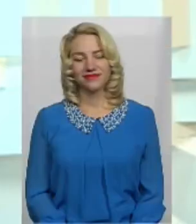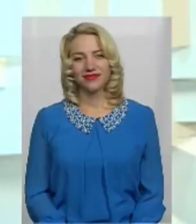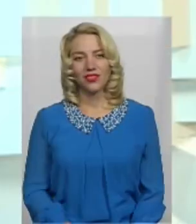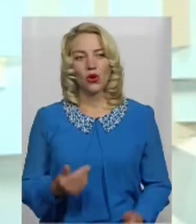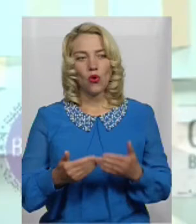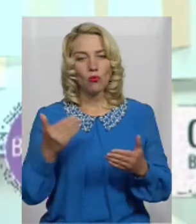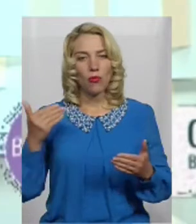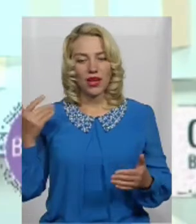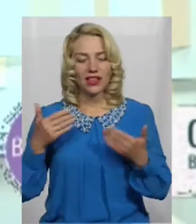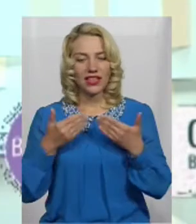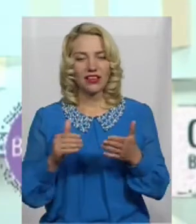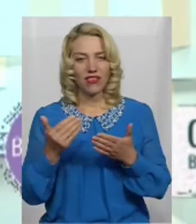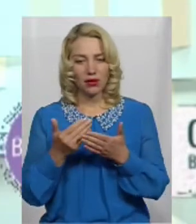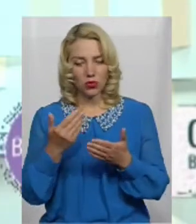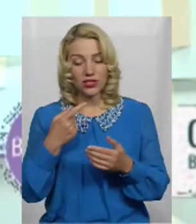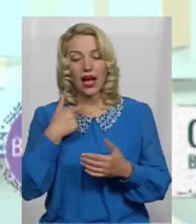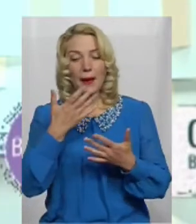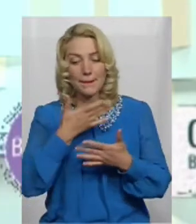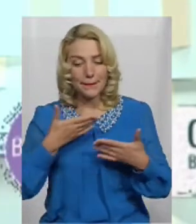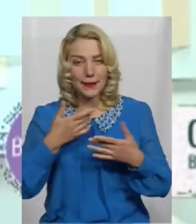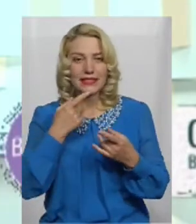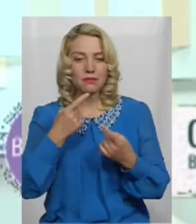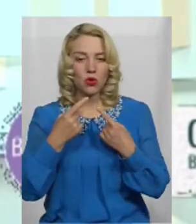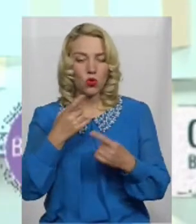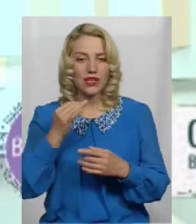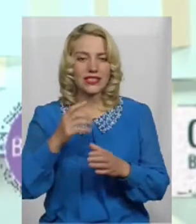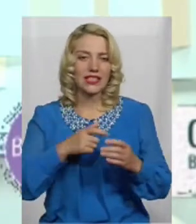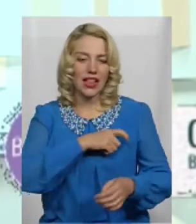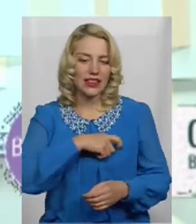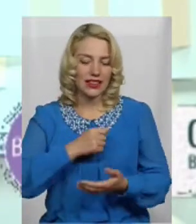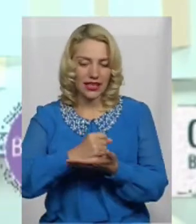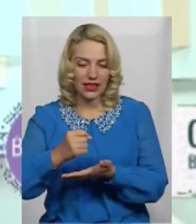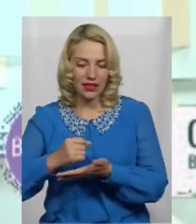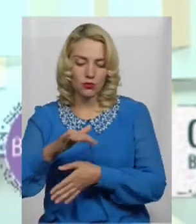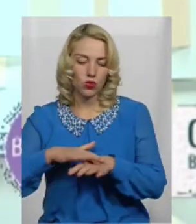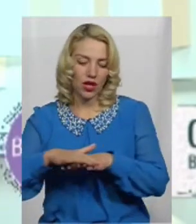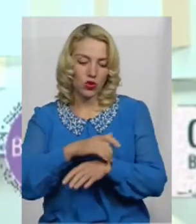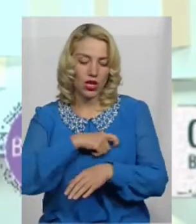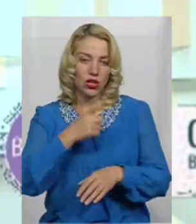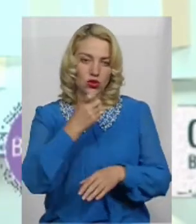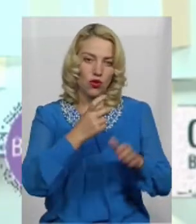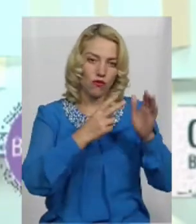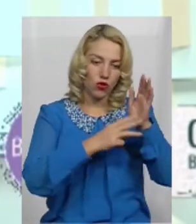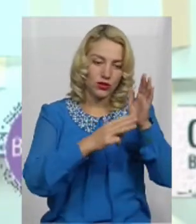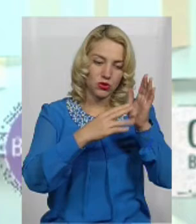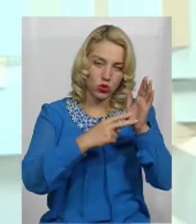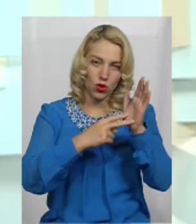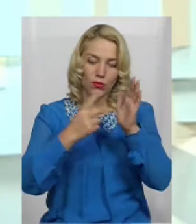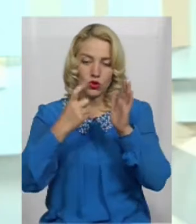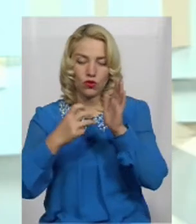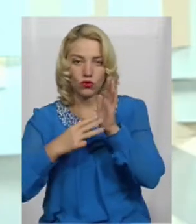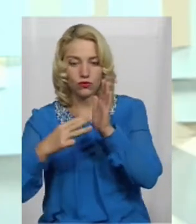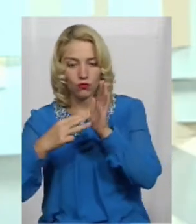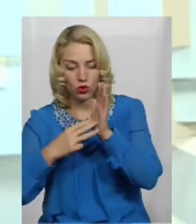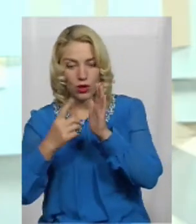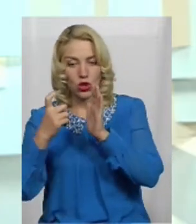У попередніх випусках ми вже поспілкувались із кандидатами у народні депутати по 187-му, 188-му,